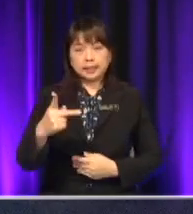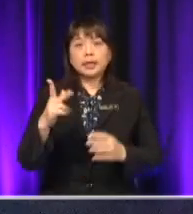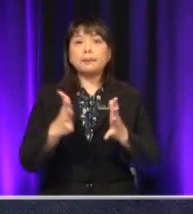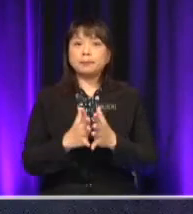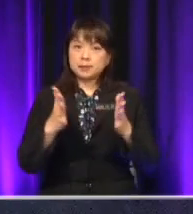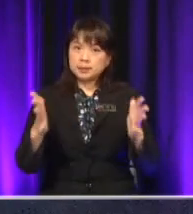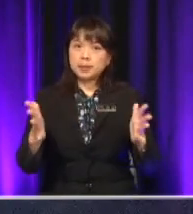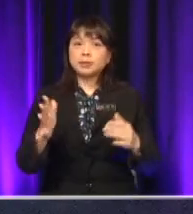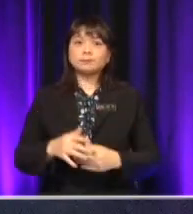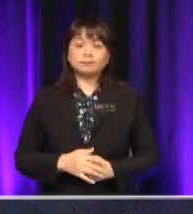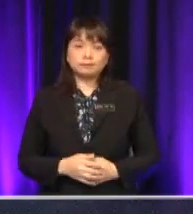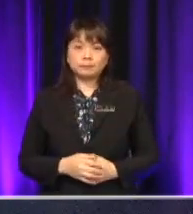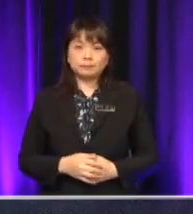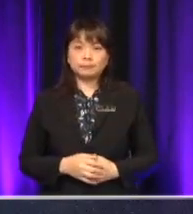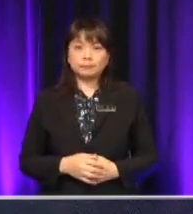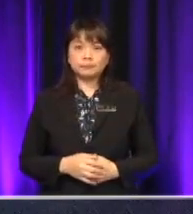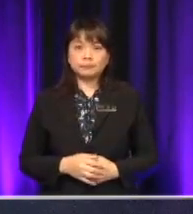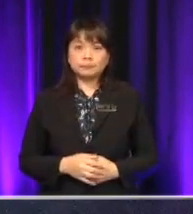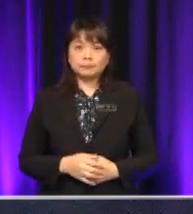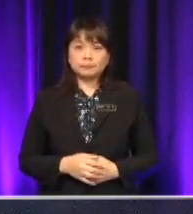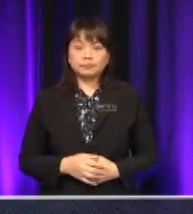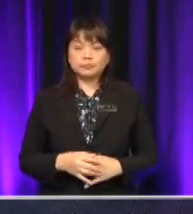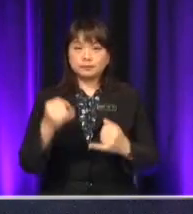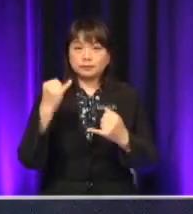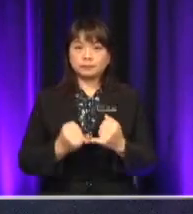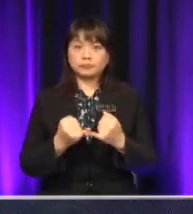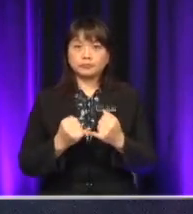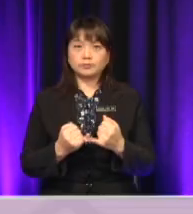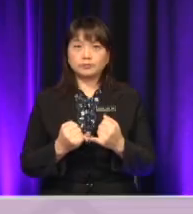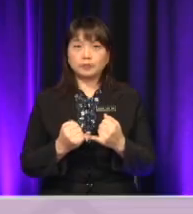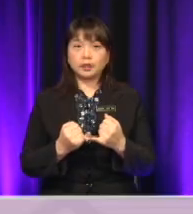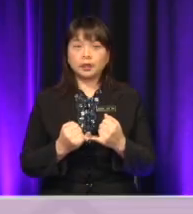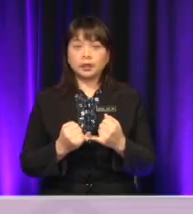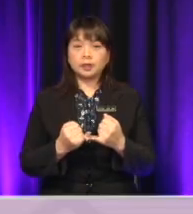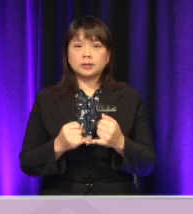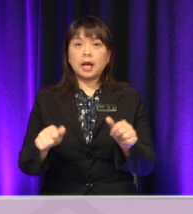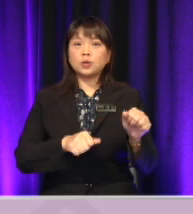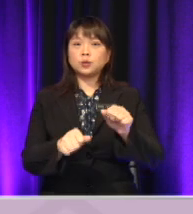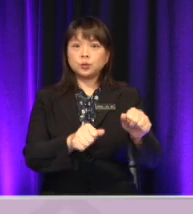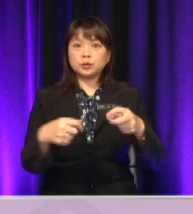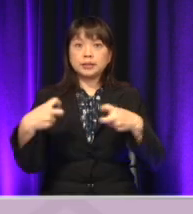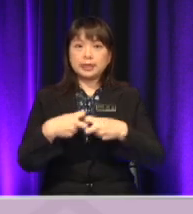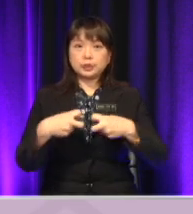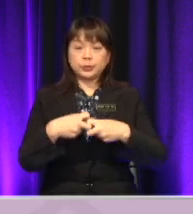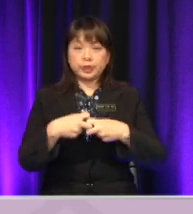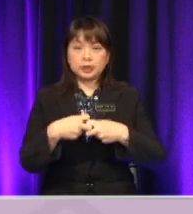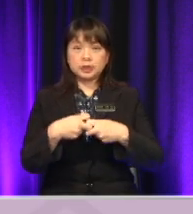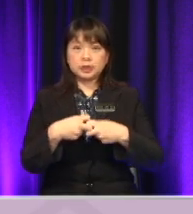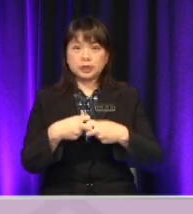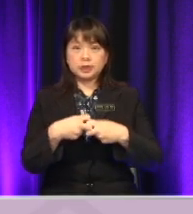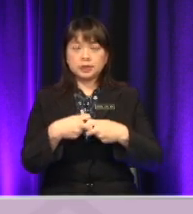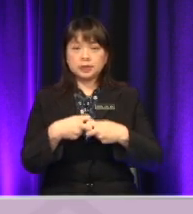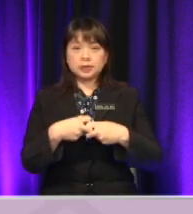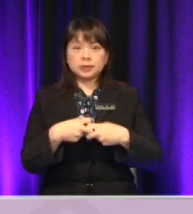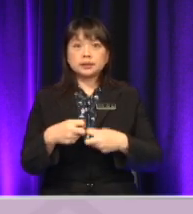besar. K besar. Okey, dan yang terakhir yang perlu Hanif tahu iaitu arus elektrik. Arus elektrik? Okey,